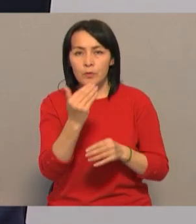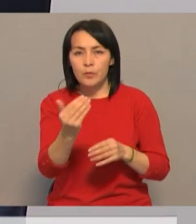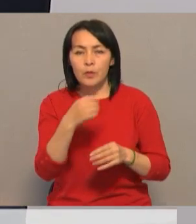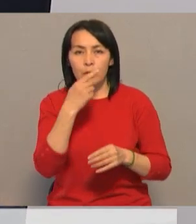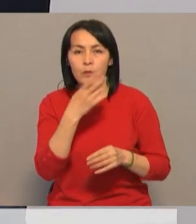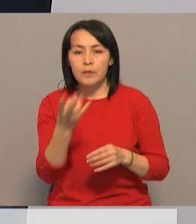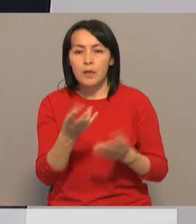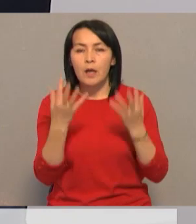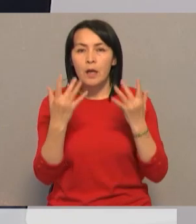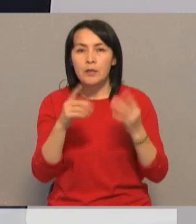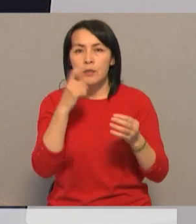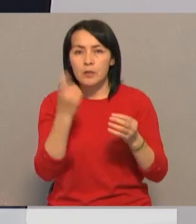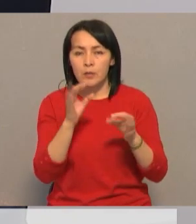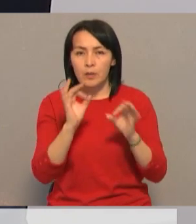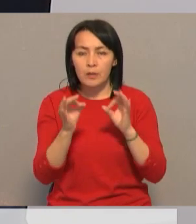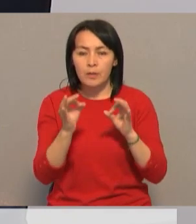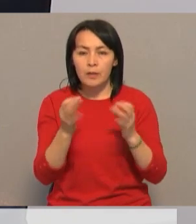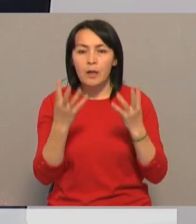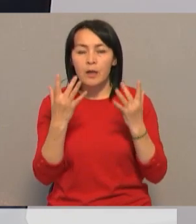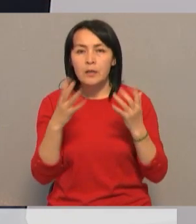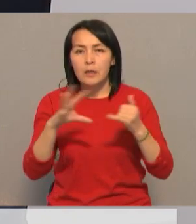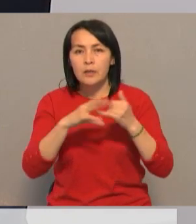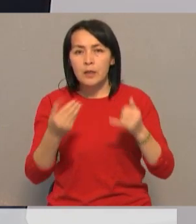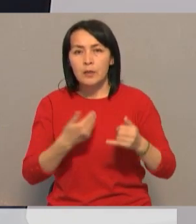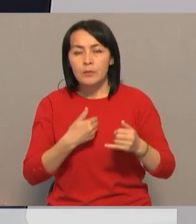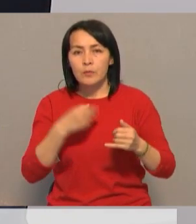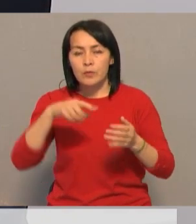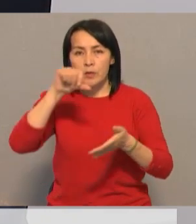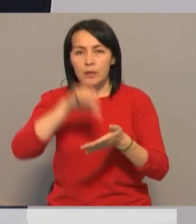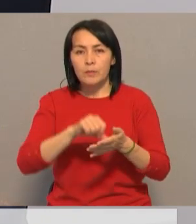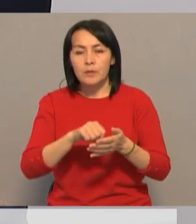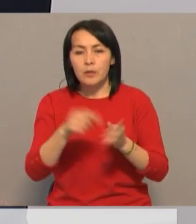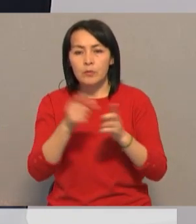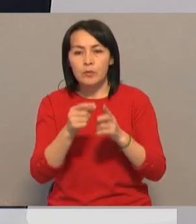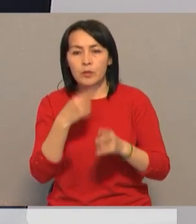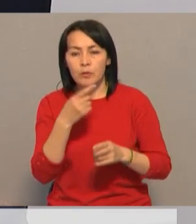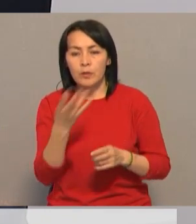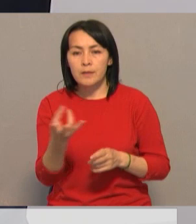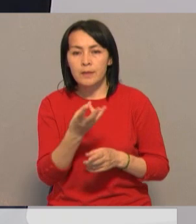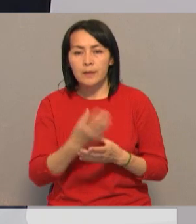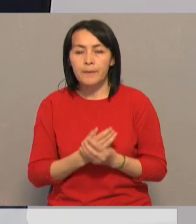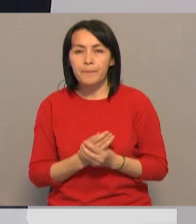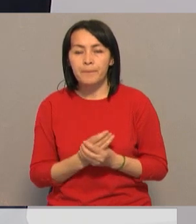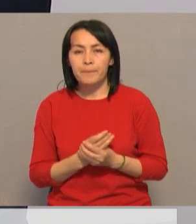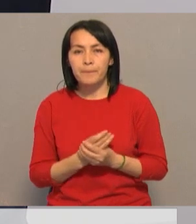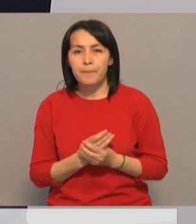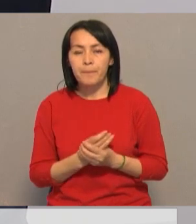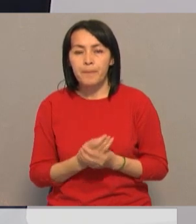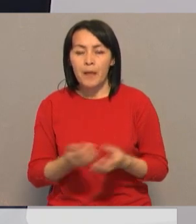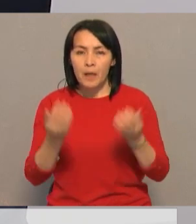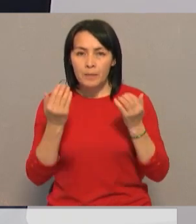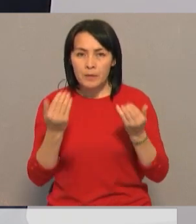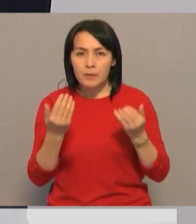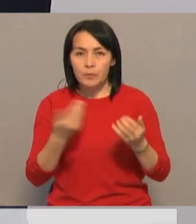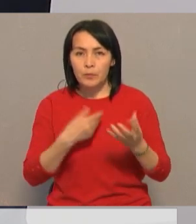айту керексіздер, қанша шаруа келісілді, қанша жерге біз уже енгіземіз деген сияқты. Біз мен қазірден